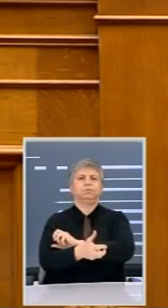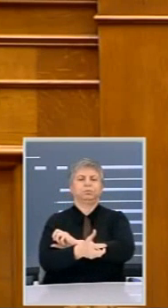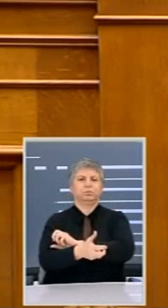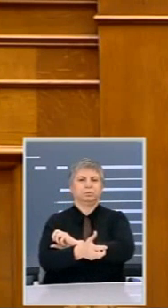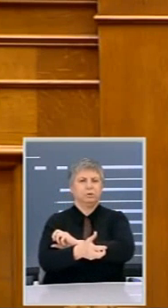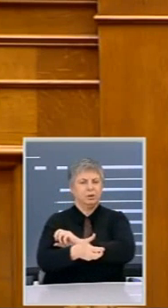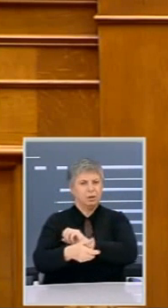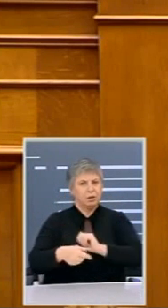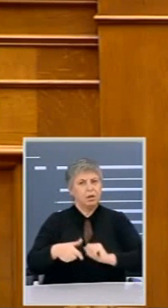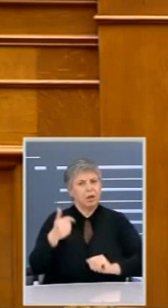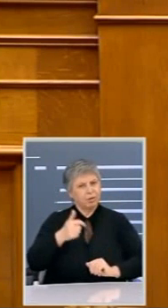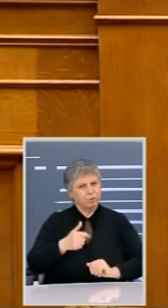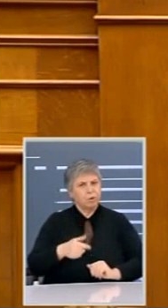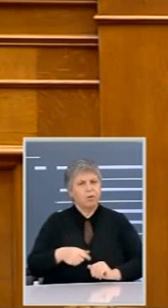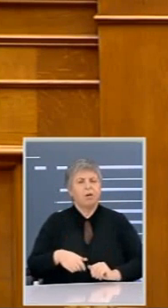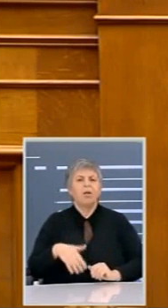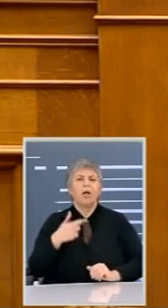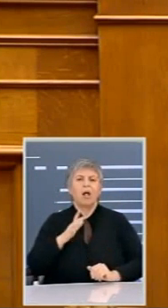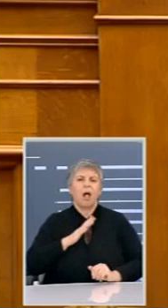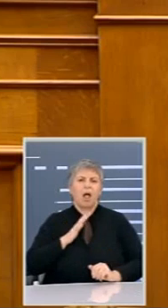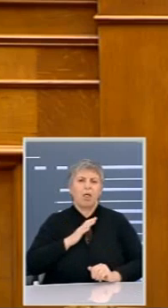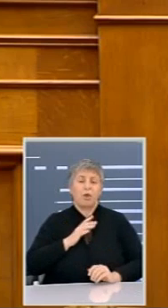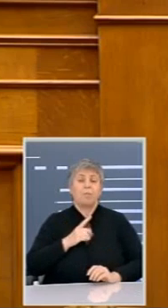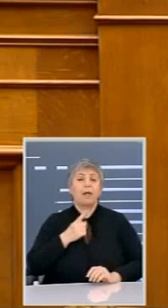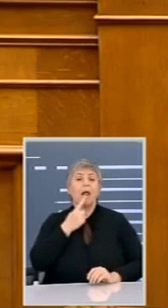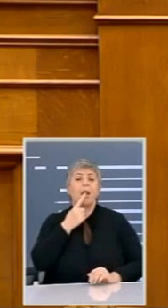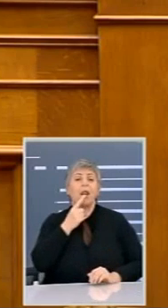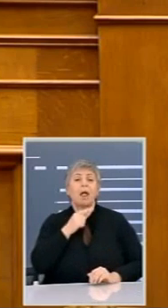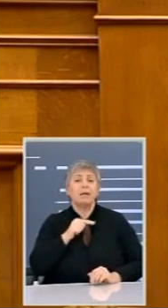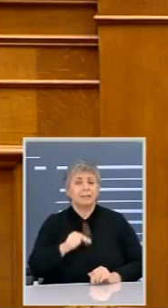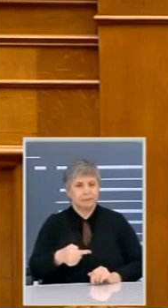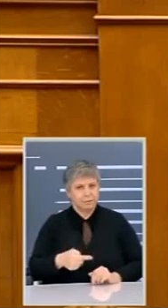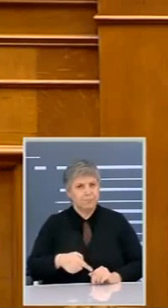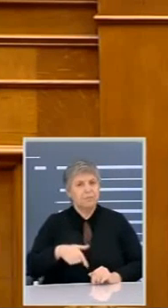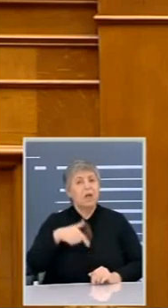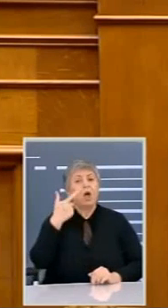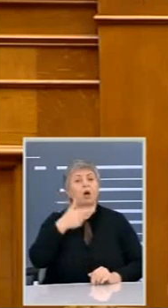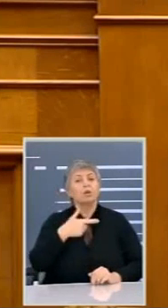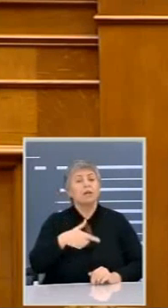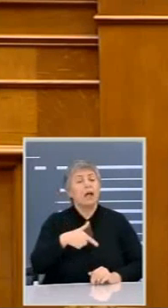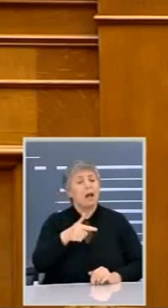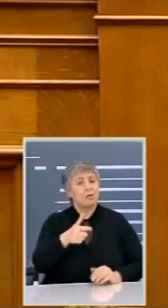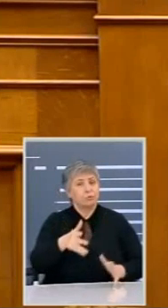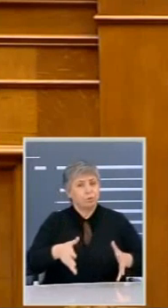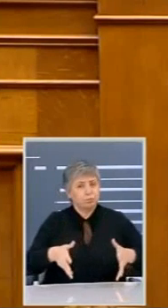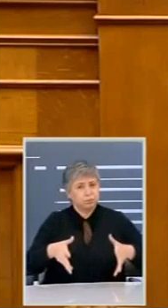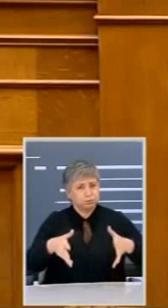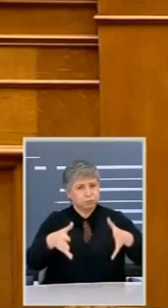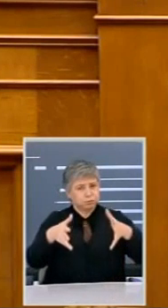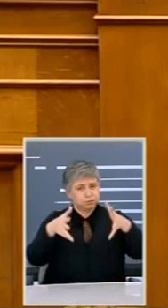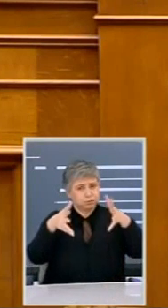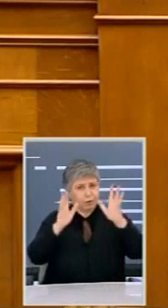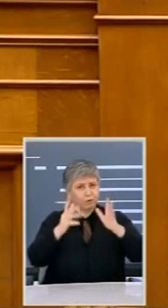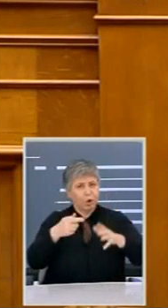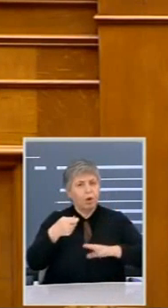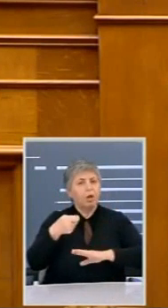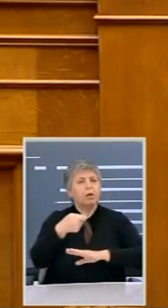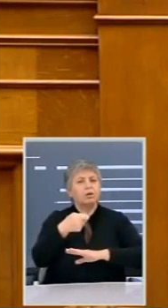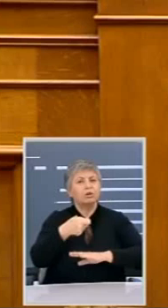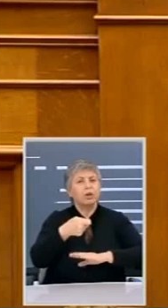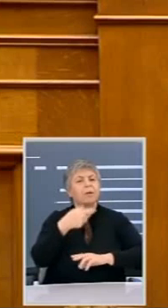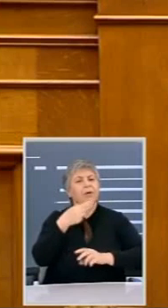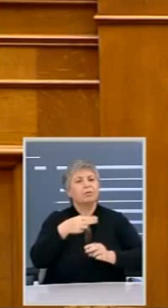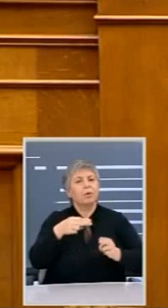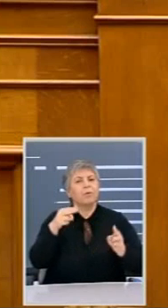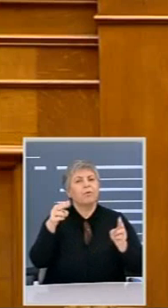πολύ. Λένε λοιπόν για το κτίριο της Κουμουνδούρου ότι κουρεύτηκε χρέος της άλλοτε ΕΑΡ και στη συνέχεια